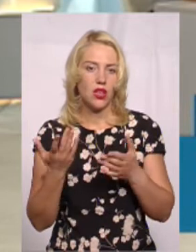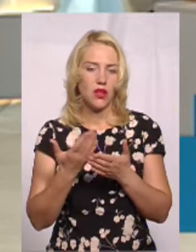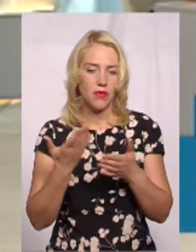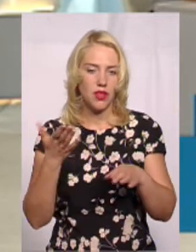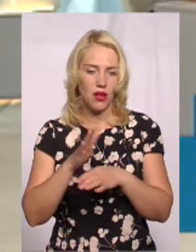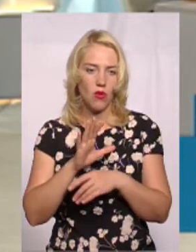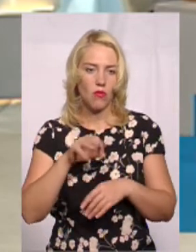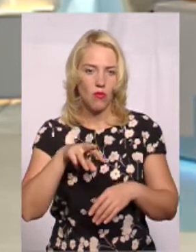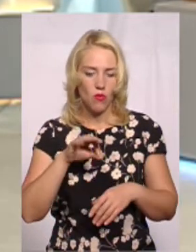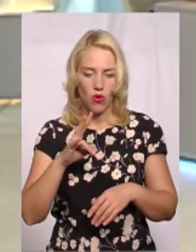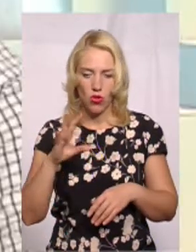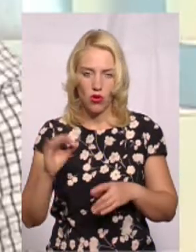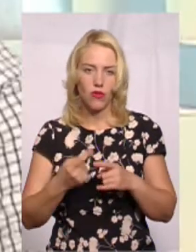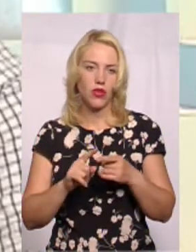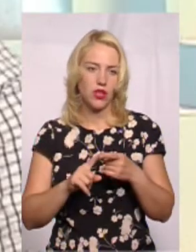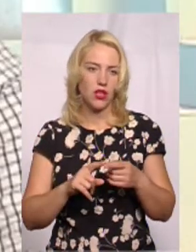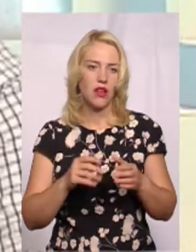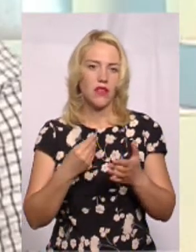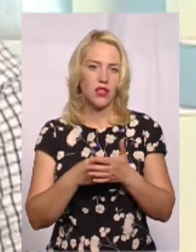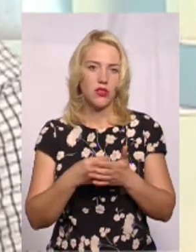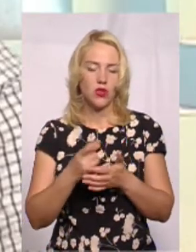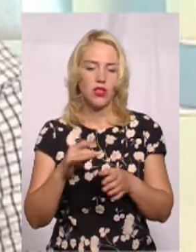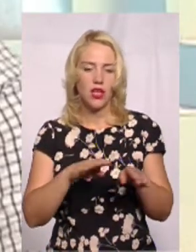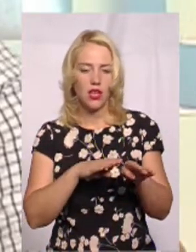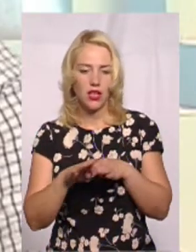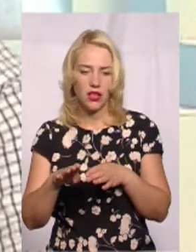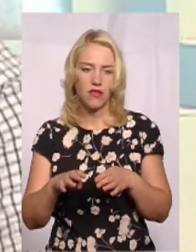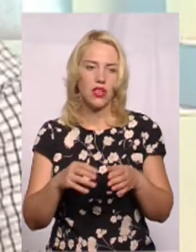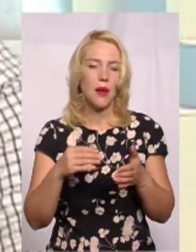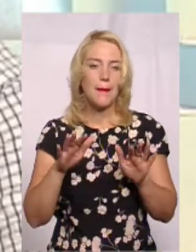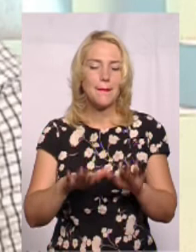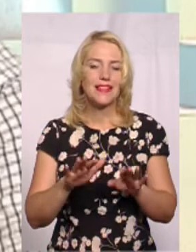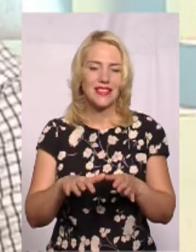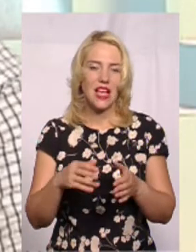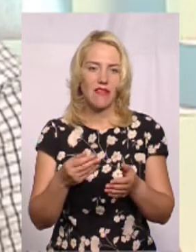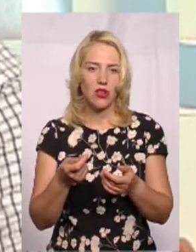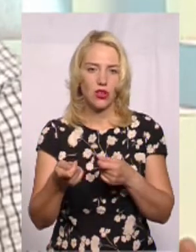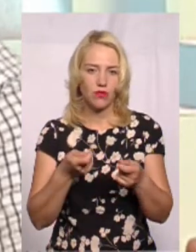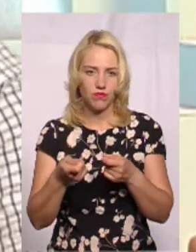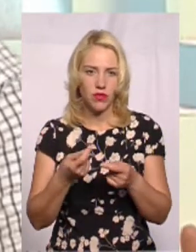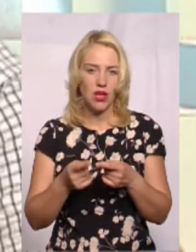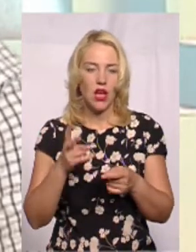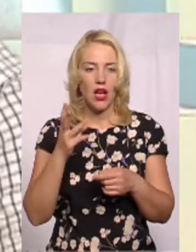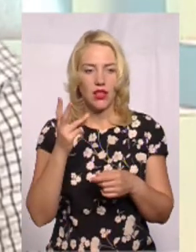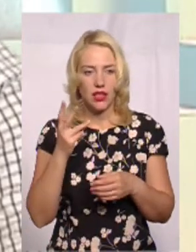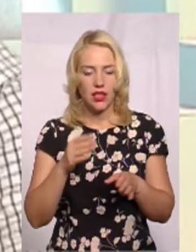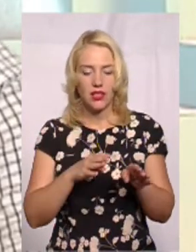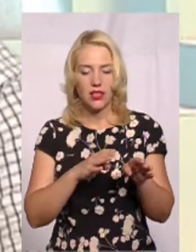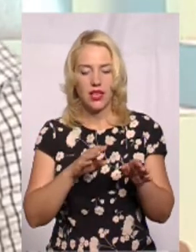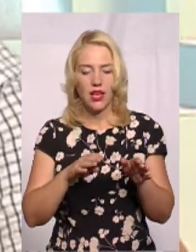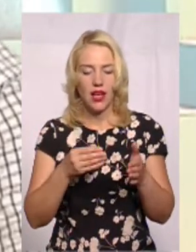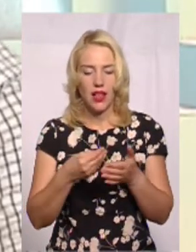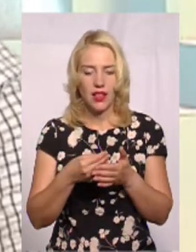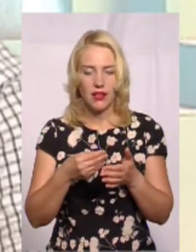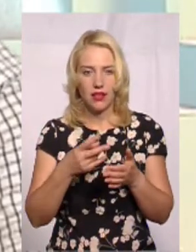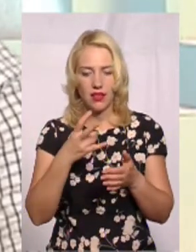МОНа, і вони фінансуються на рівні району міста громади за кошти місцеві, на рівні області, третій етап за рахунок обласного бюджету, на